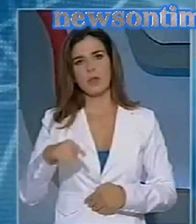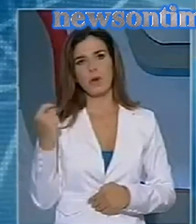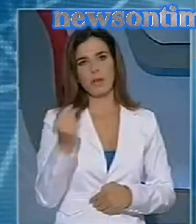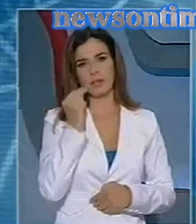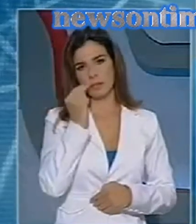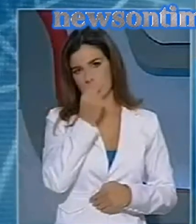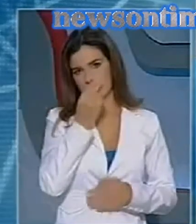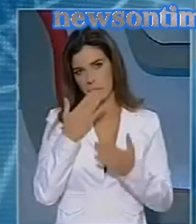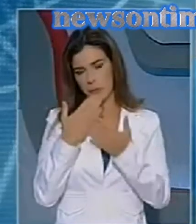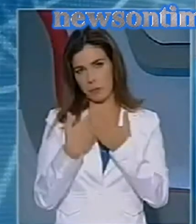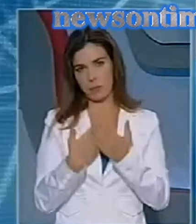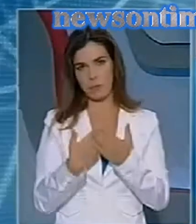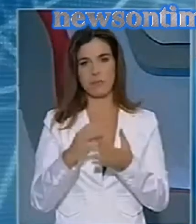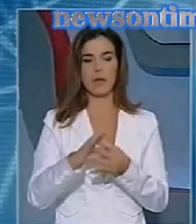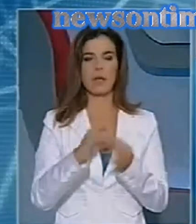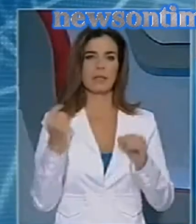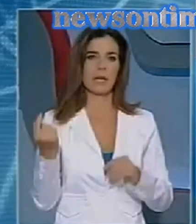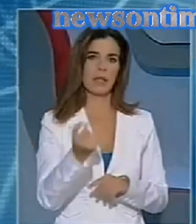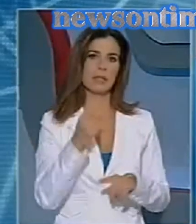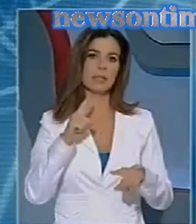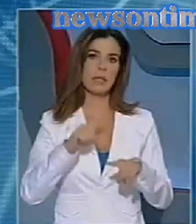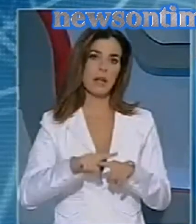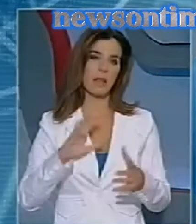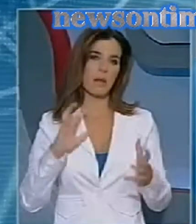και κύριοι, ολοκληρώθηκε η απογευματινή σας ενημέρωση.